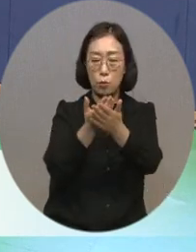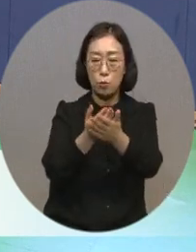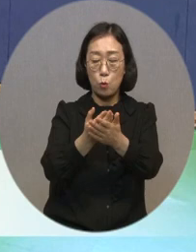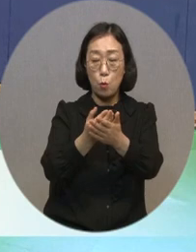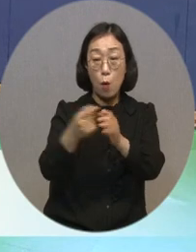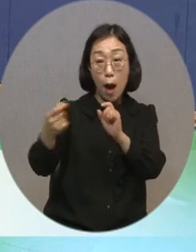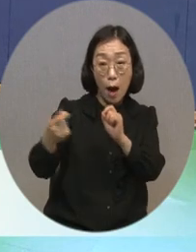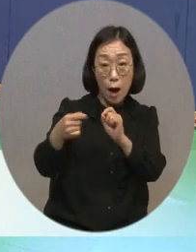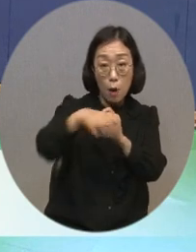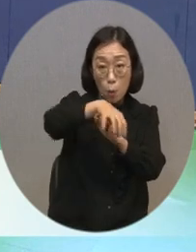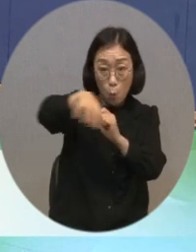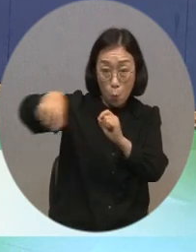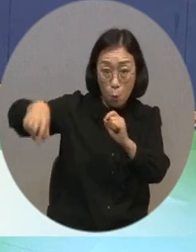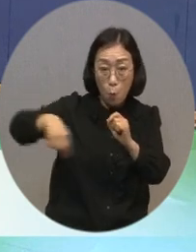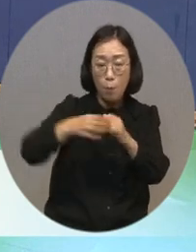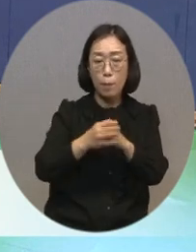주변에